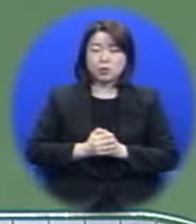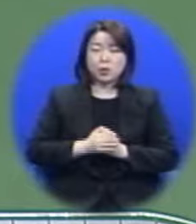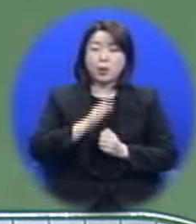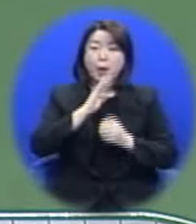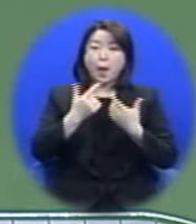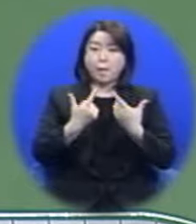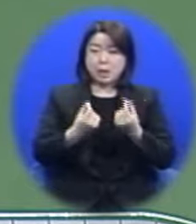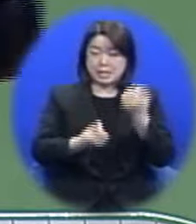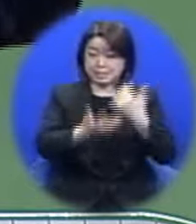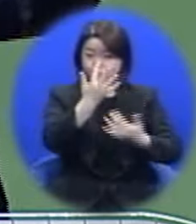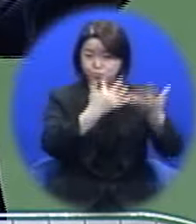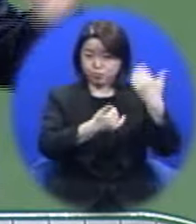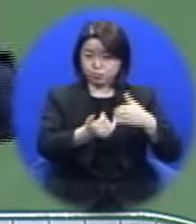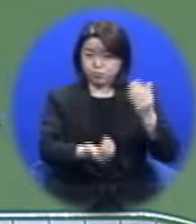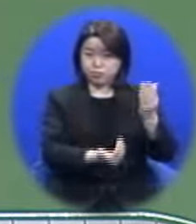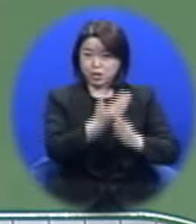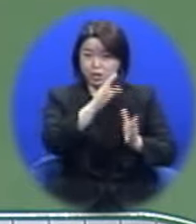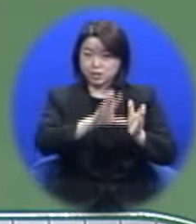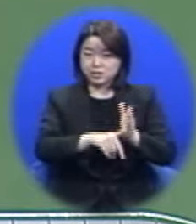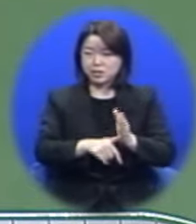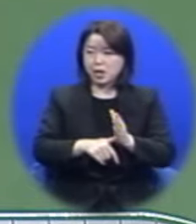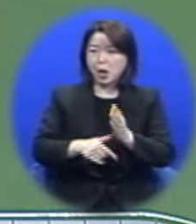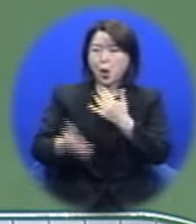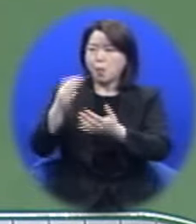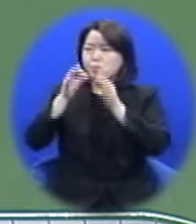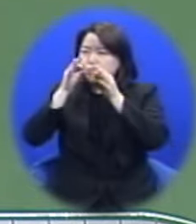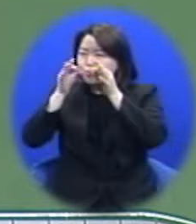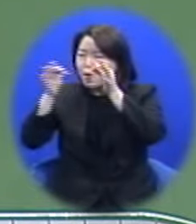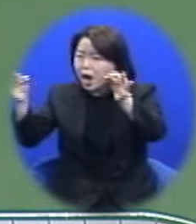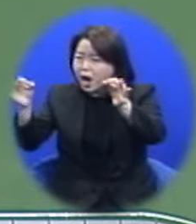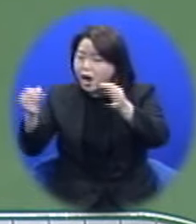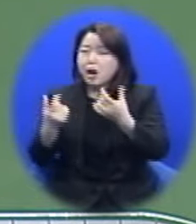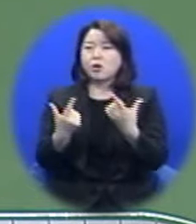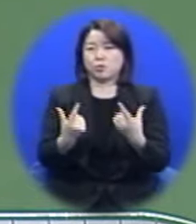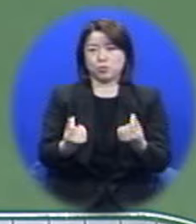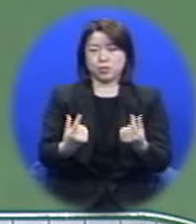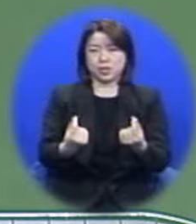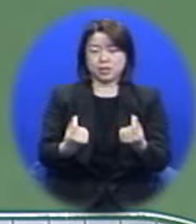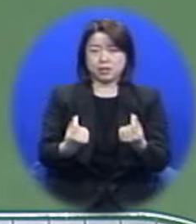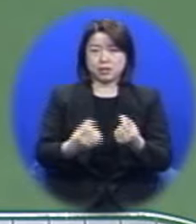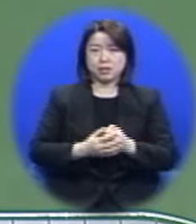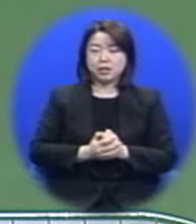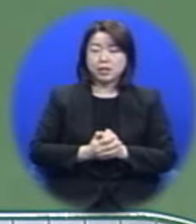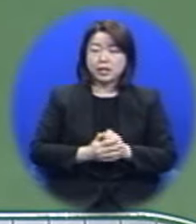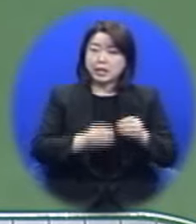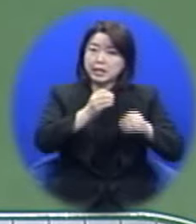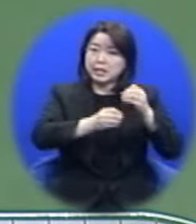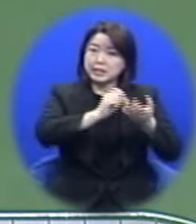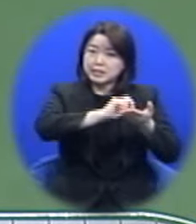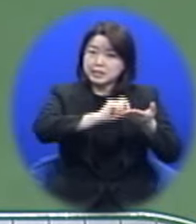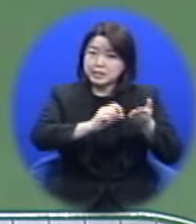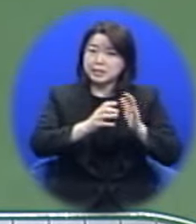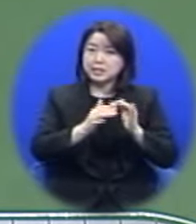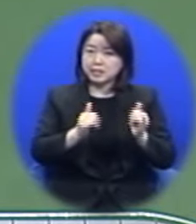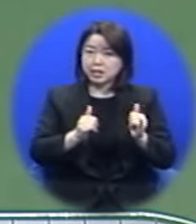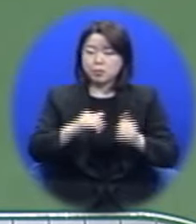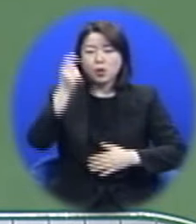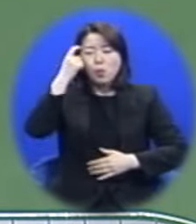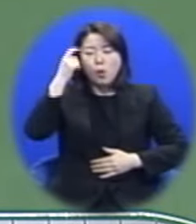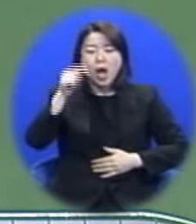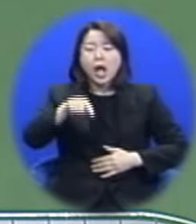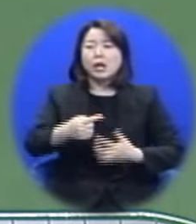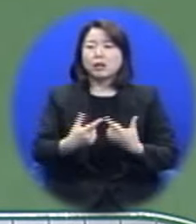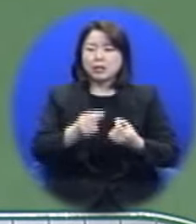불이 났을 때 불이야 하고 소리 지르는 것과 똑같아요. 시편 기자가 왜 그렇게